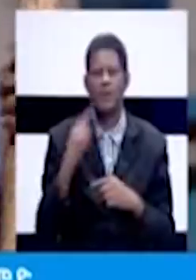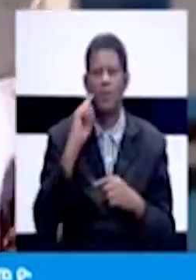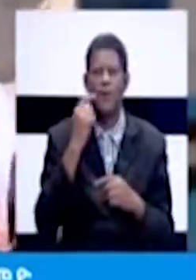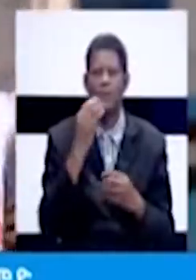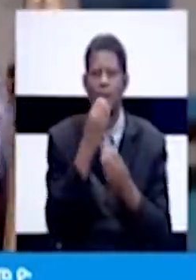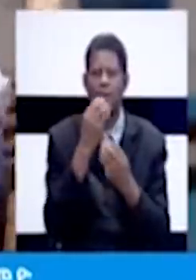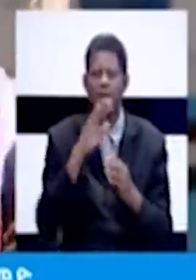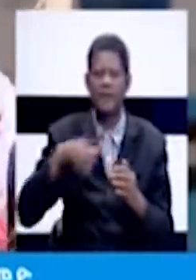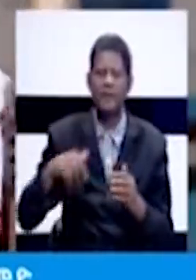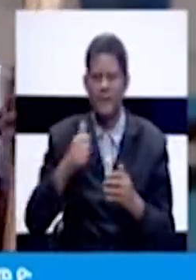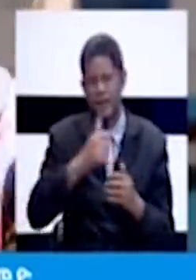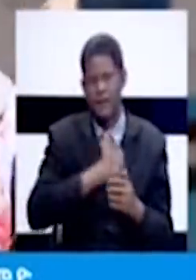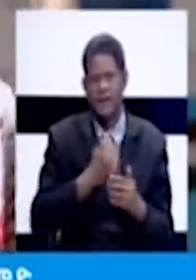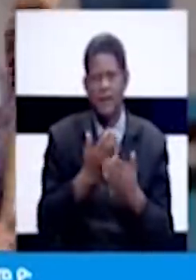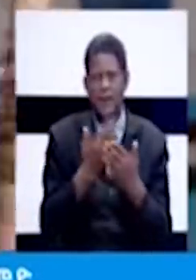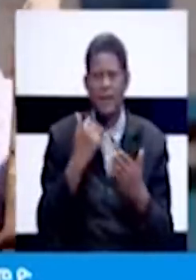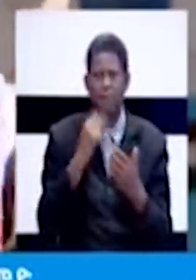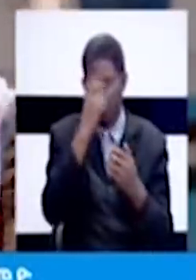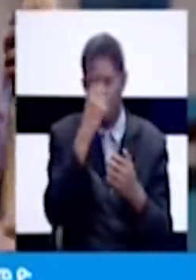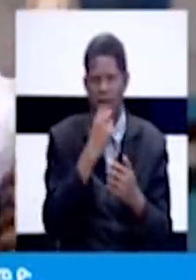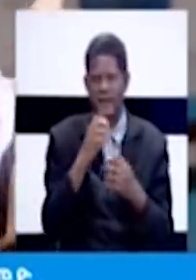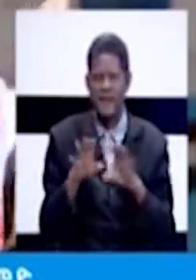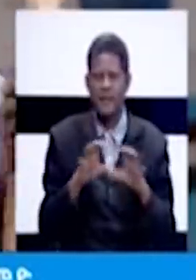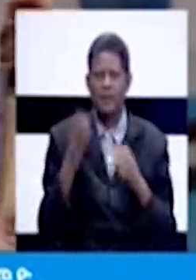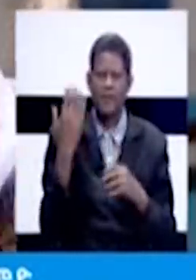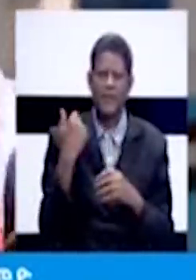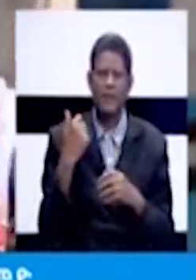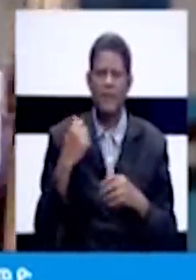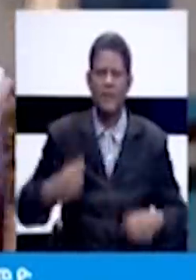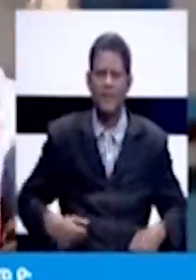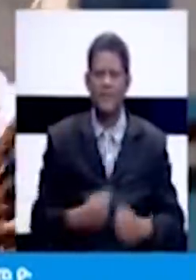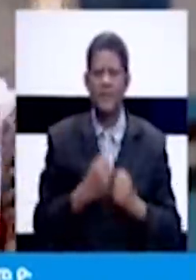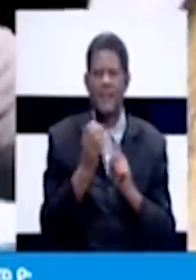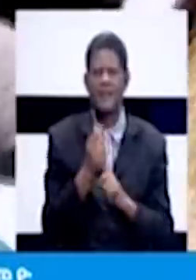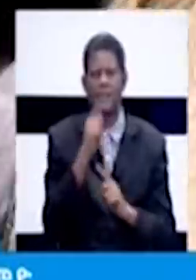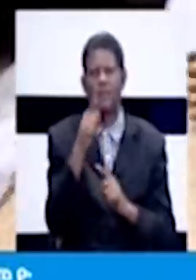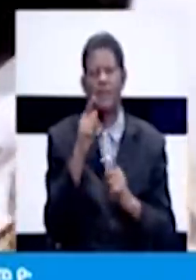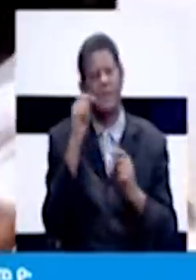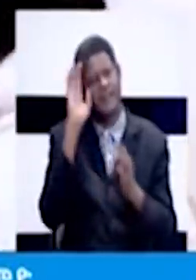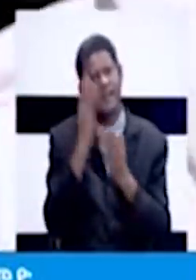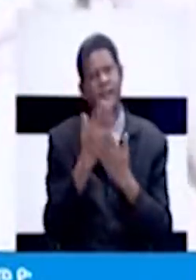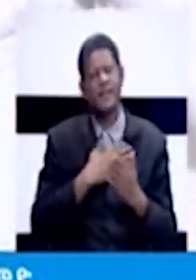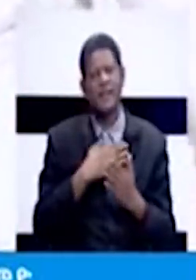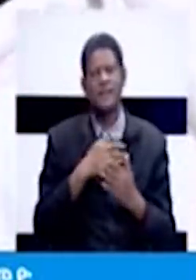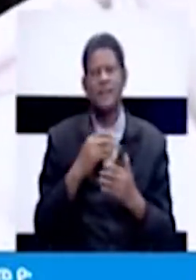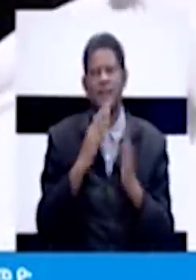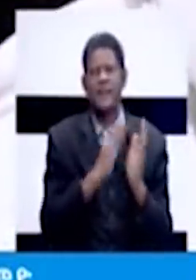ስንቅሲ ንባዕልና ሃምተን ቀደሞን ወለድና ዝገበርኦስ ትጥቅና ሒዝናስ ምስኣቶም ኢና ነዞም ደቅና